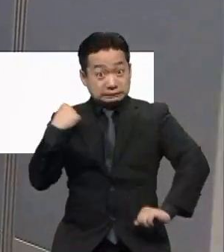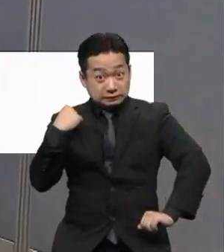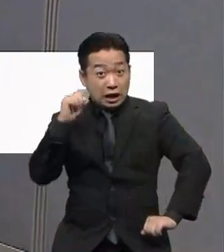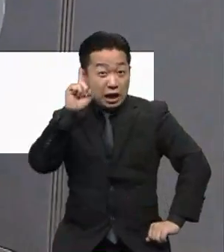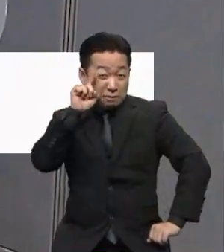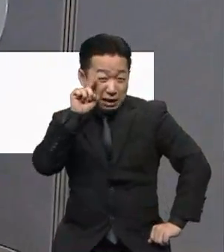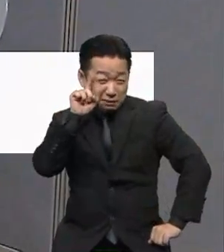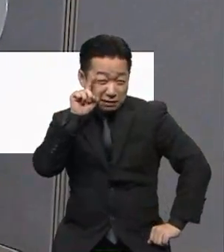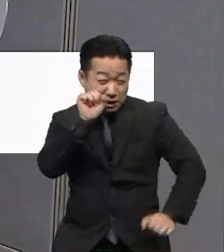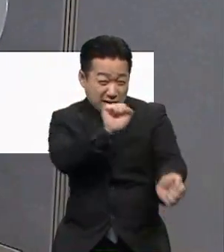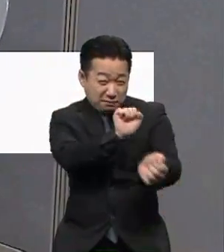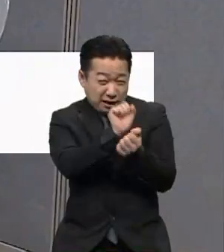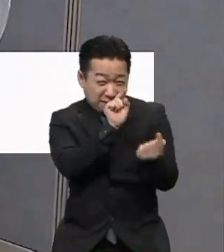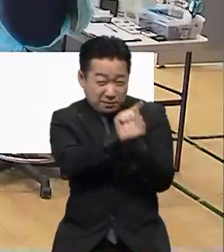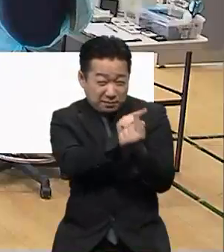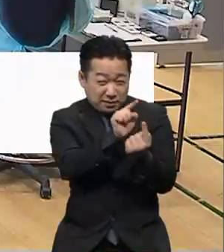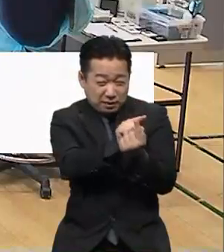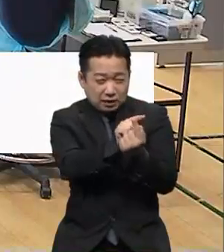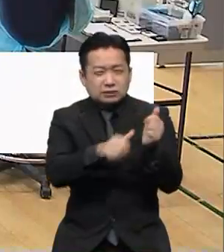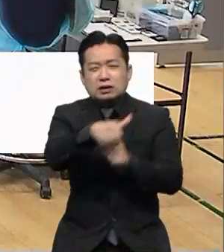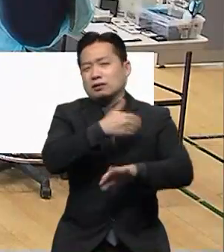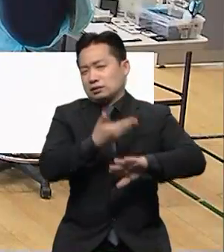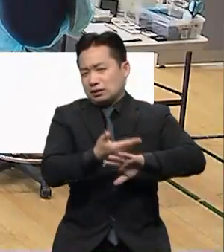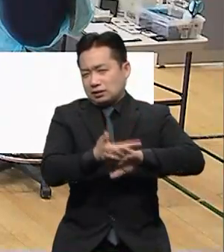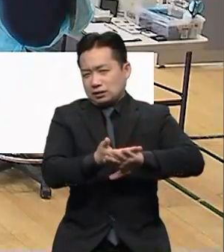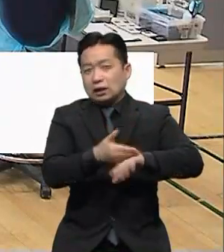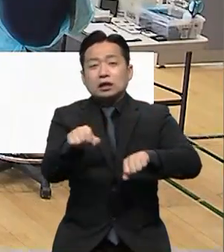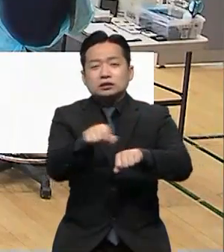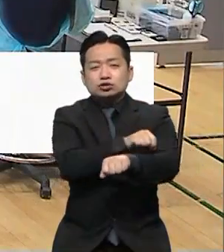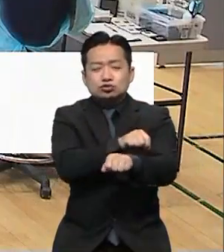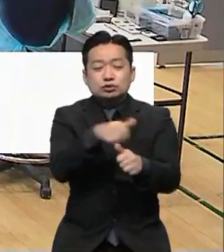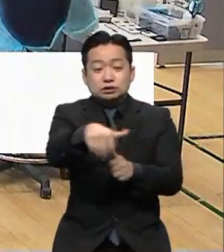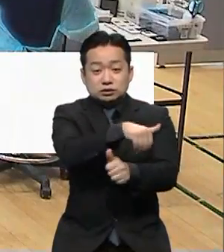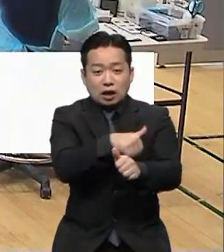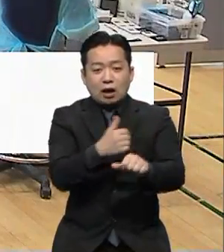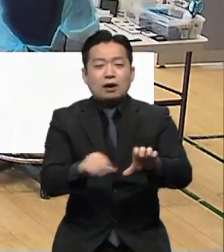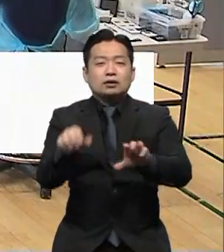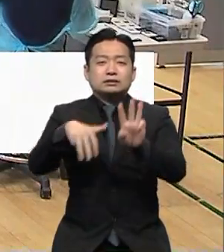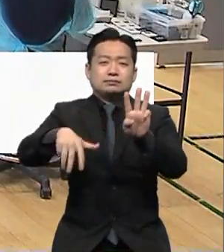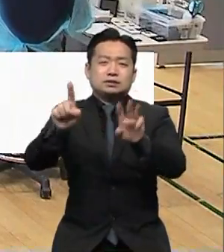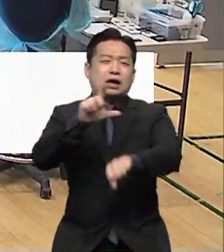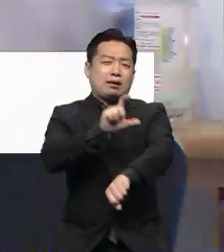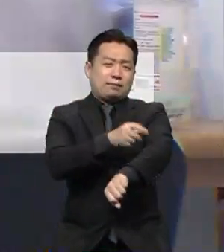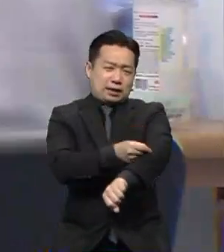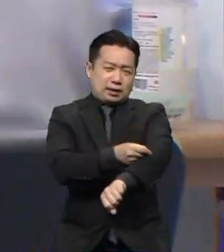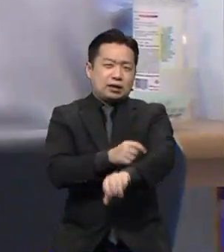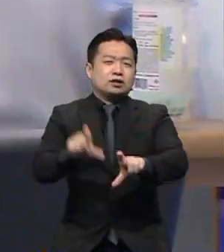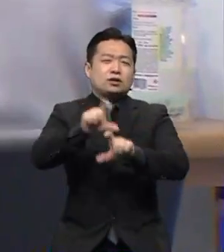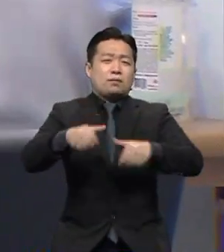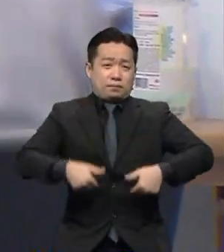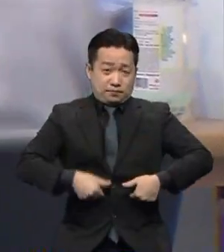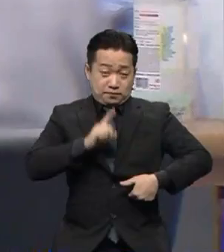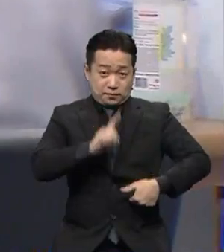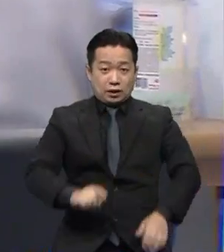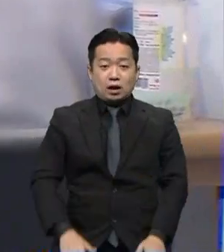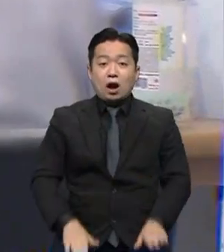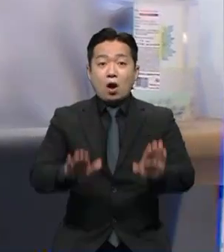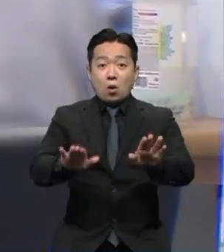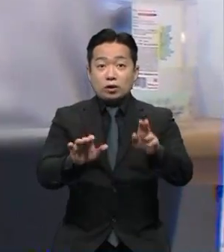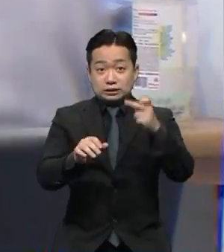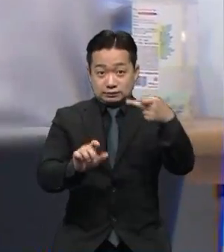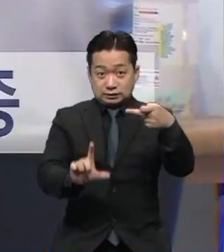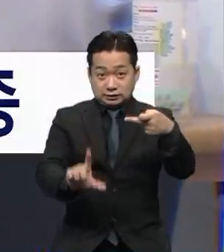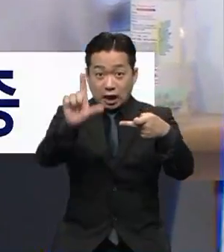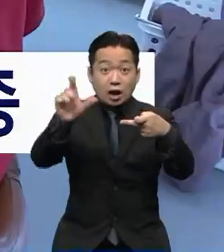바이러스를 받으면 그거는 얘기가 달라지는 거죠. 특수환경에 있는 사람들의 부스터를 빨리 맞춰야 되는 거예요. 방역당국은 오는